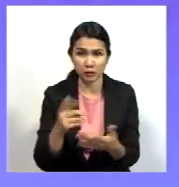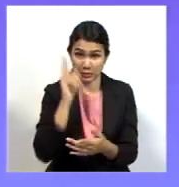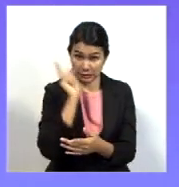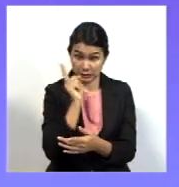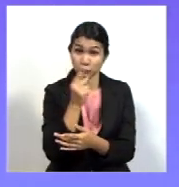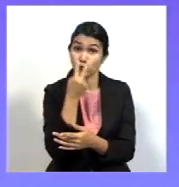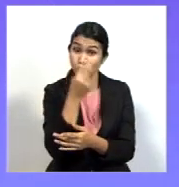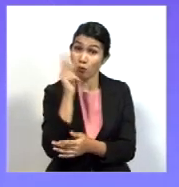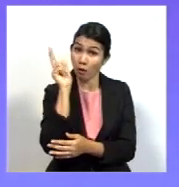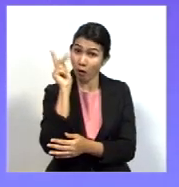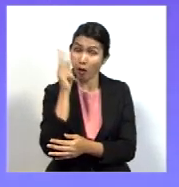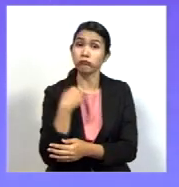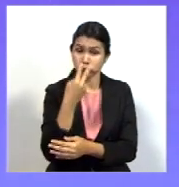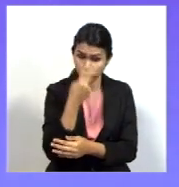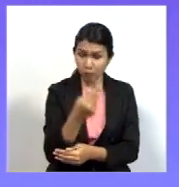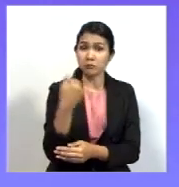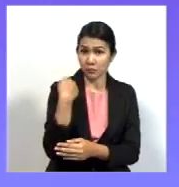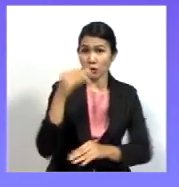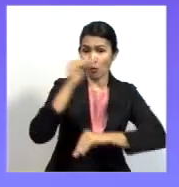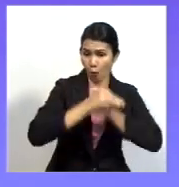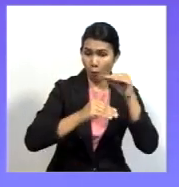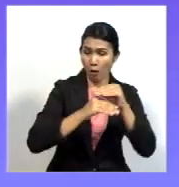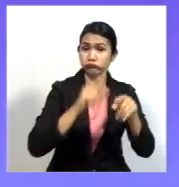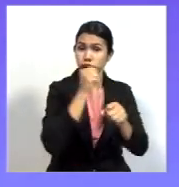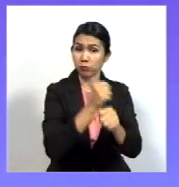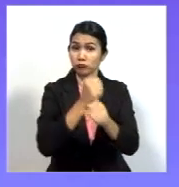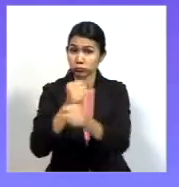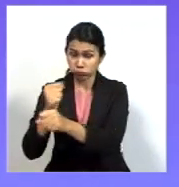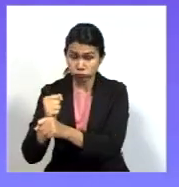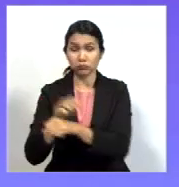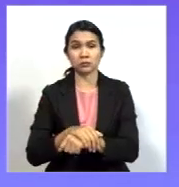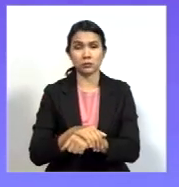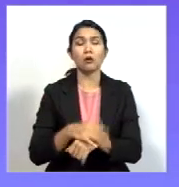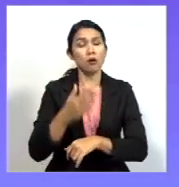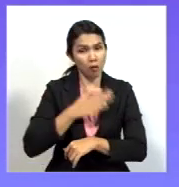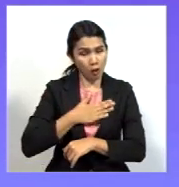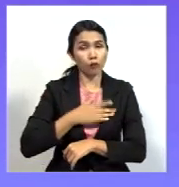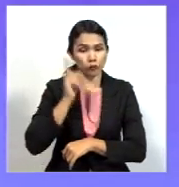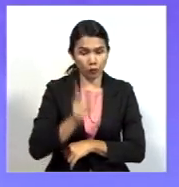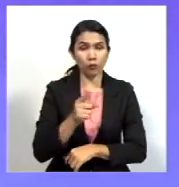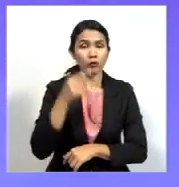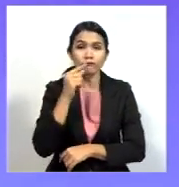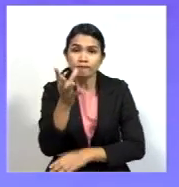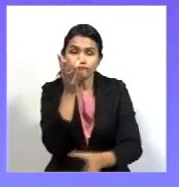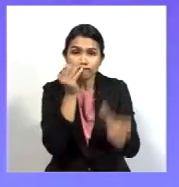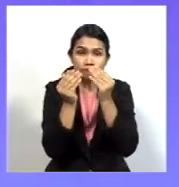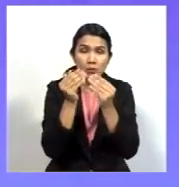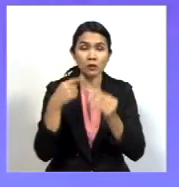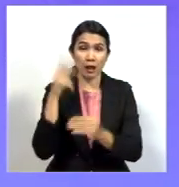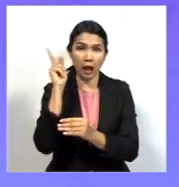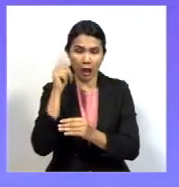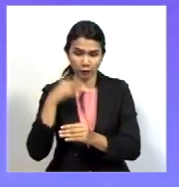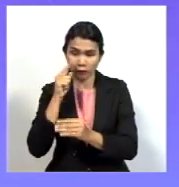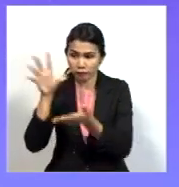ดตามข่าวเนี่ยเราจะเห็นว่ามีหลายโครงการมากๆที่ทำกันมานะคะเพราะฉะนั้นเราก็จะต้องเร่งสร้างการรับรู้ให้กับประชาชนถึ